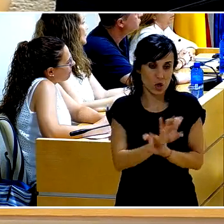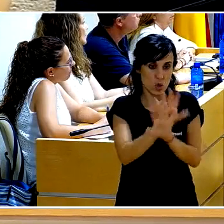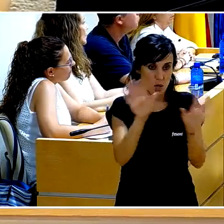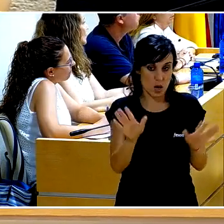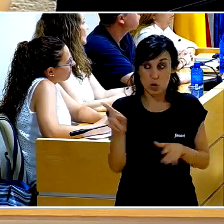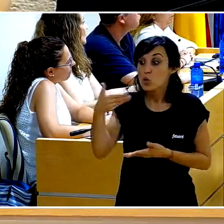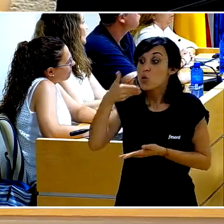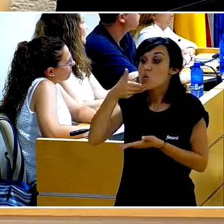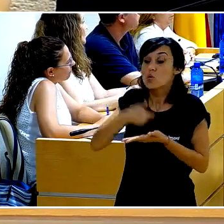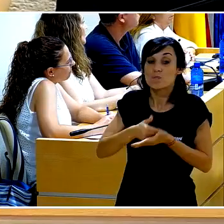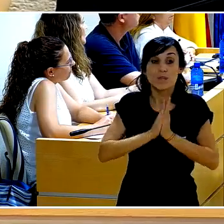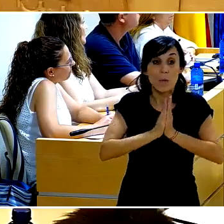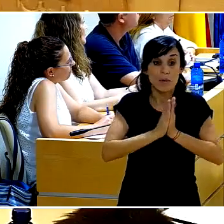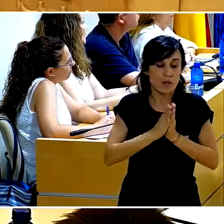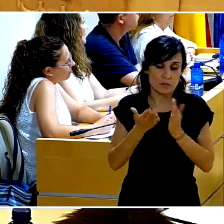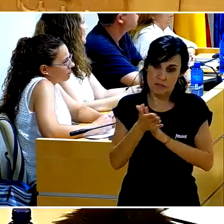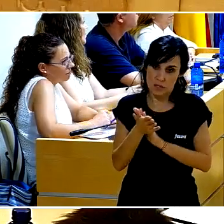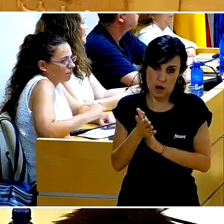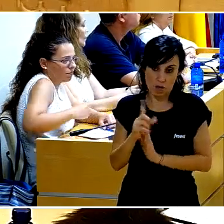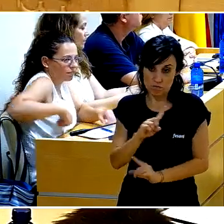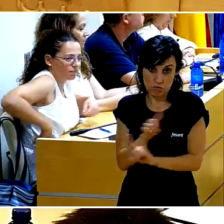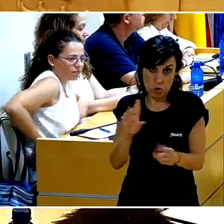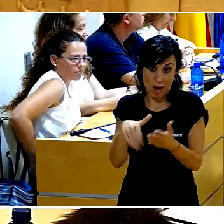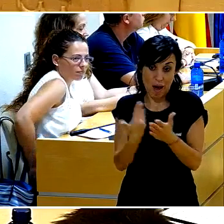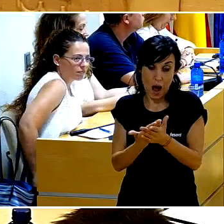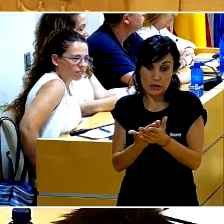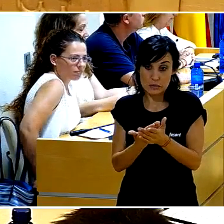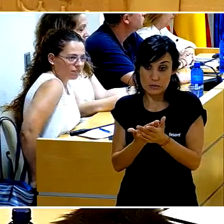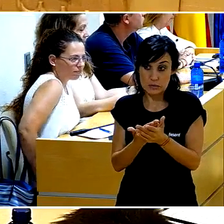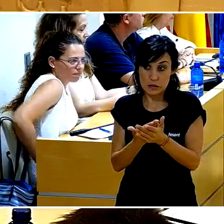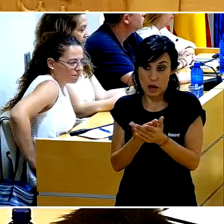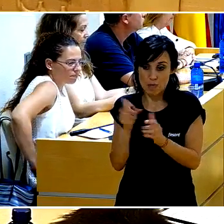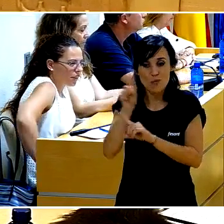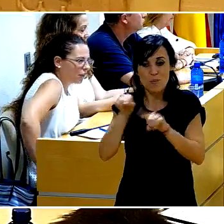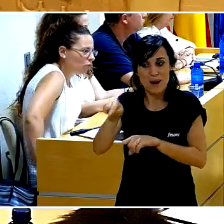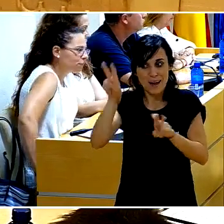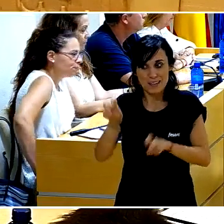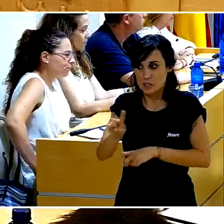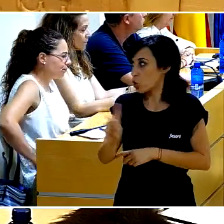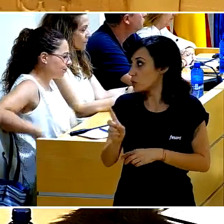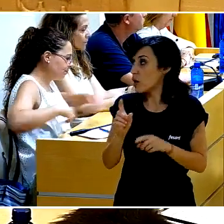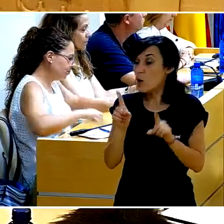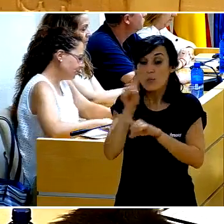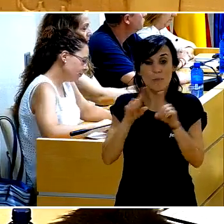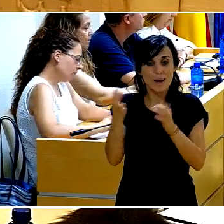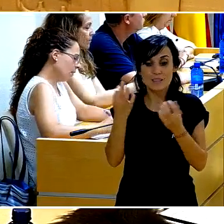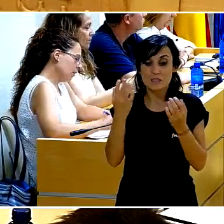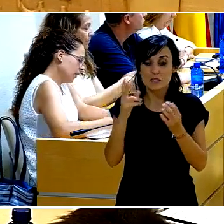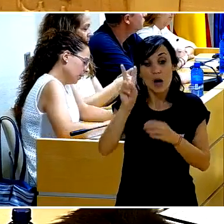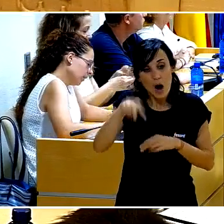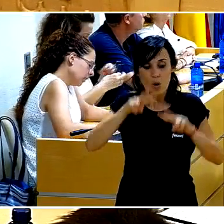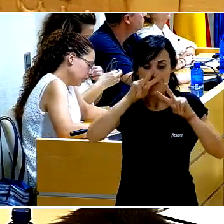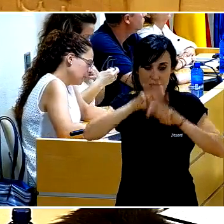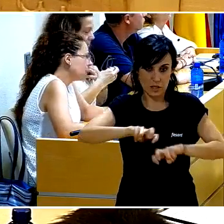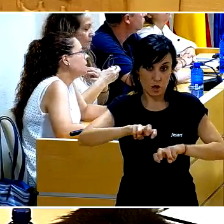prec pues, quedaria desatès perquè no és el problema, sinó que la qüestió és que n'hi ha una investigació i no